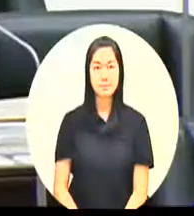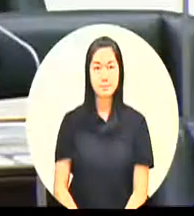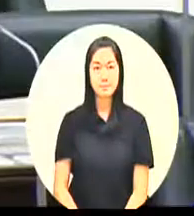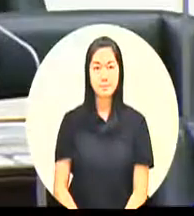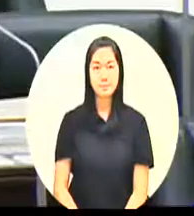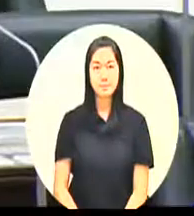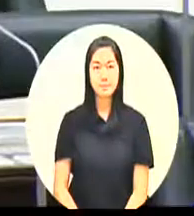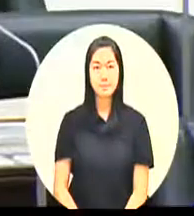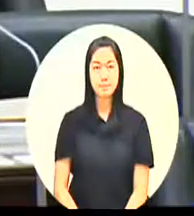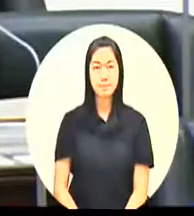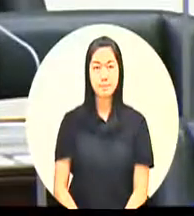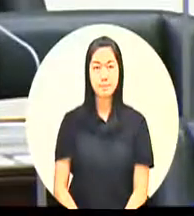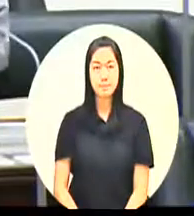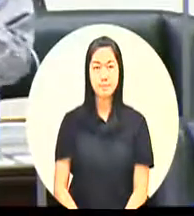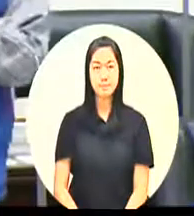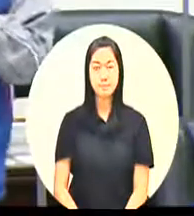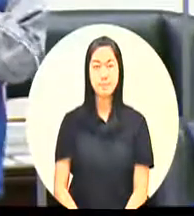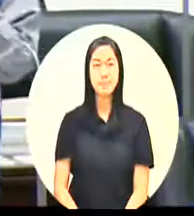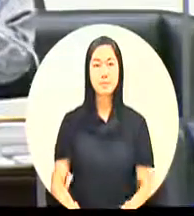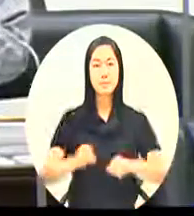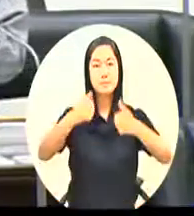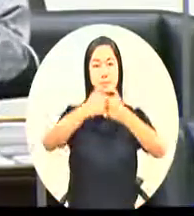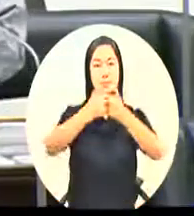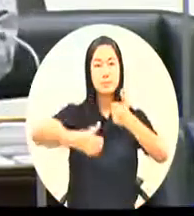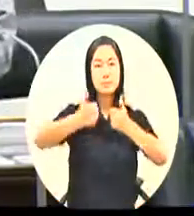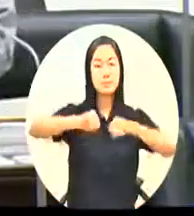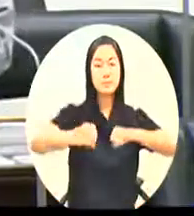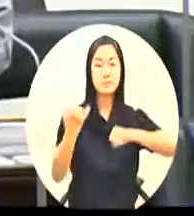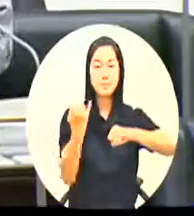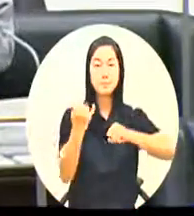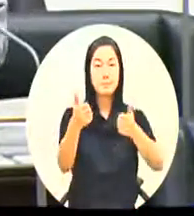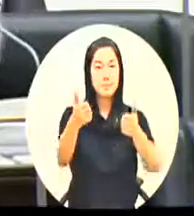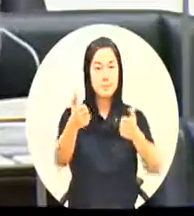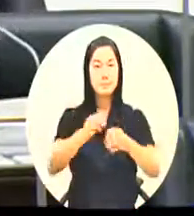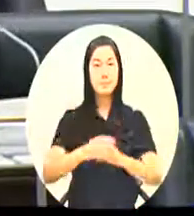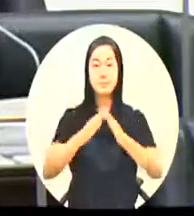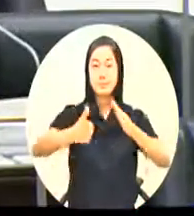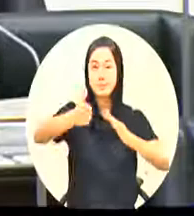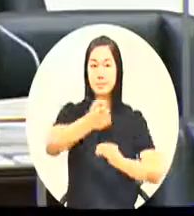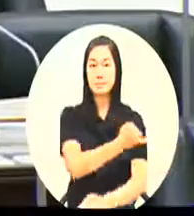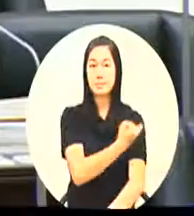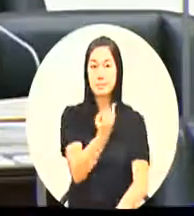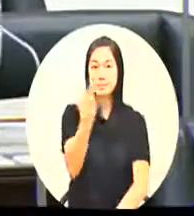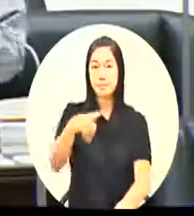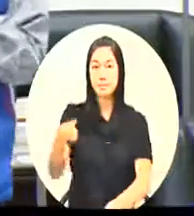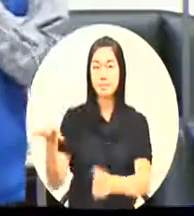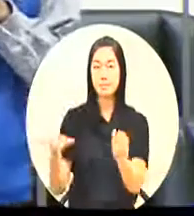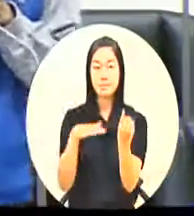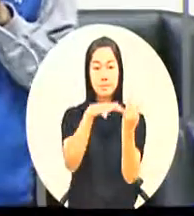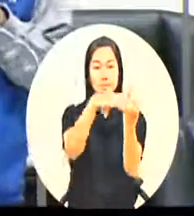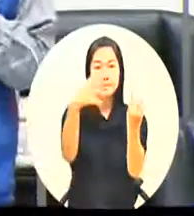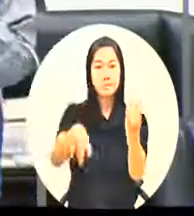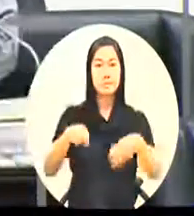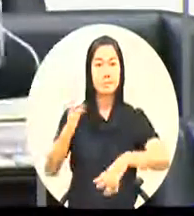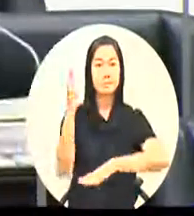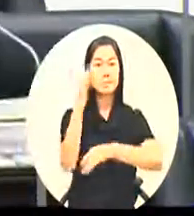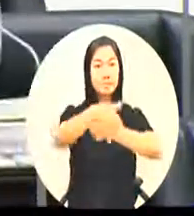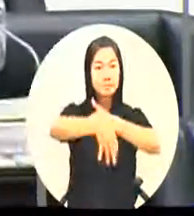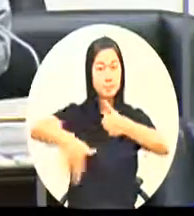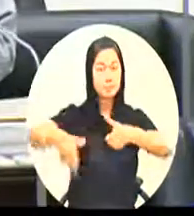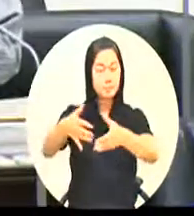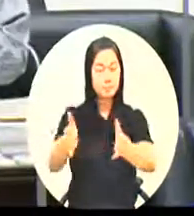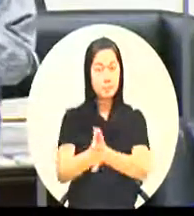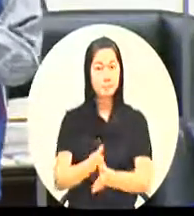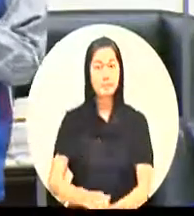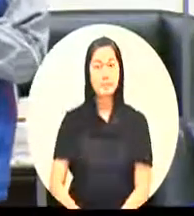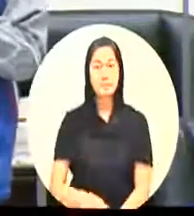好，谢谢议长、市长跟所率领的所有市府行政团队，包括